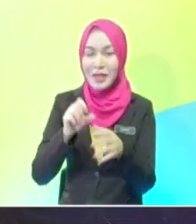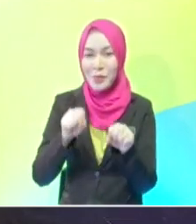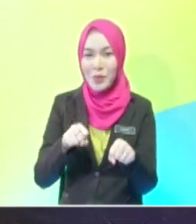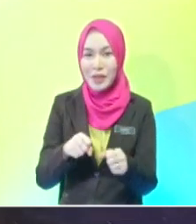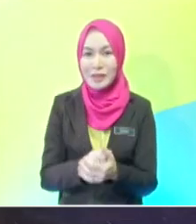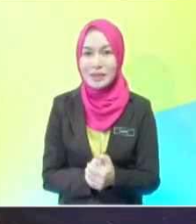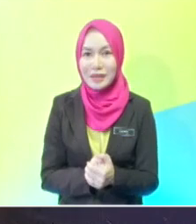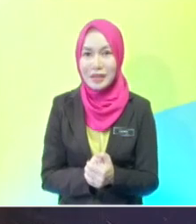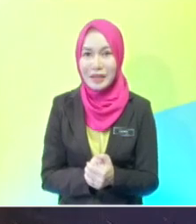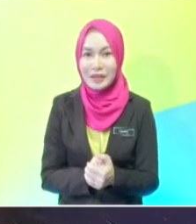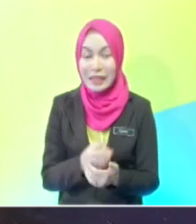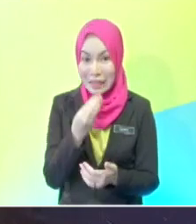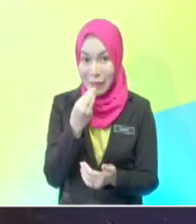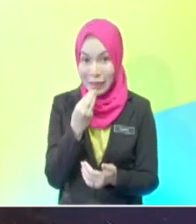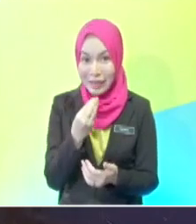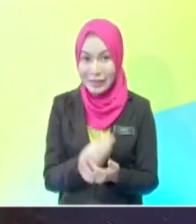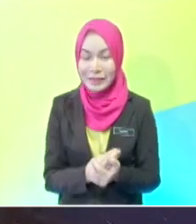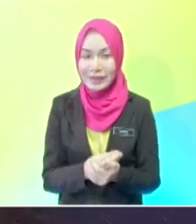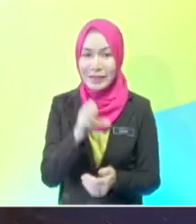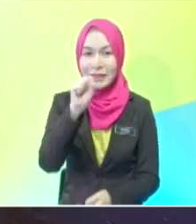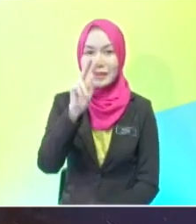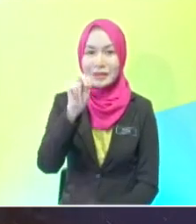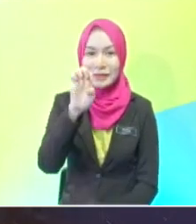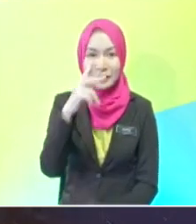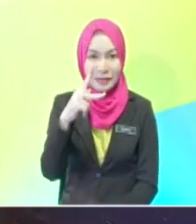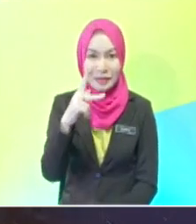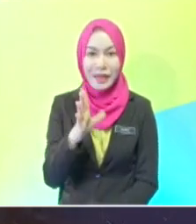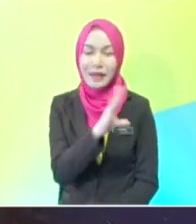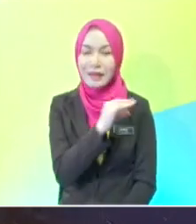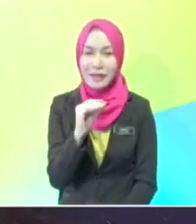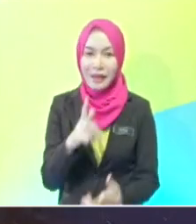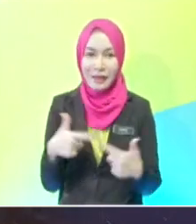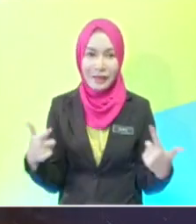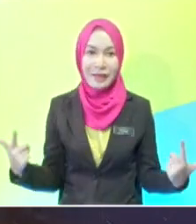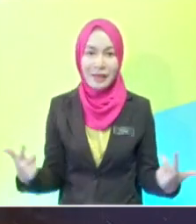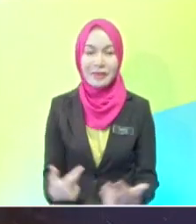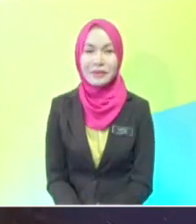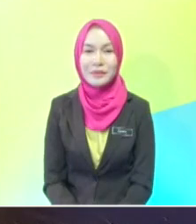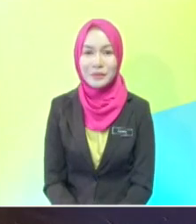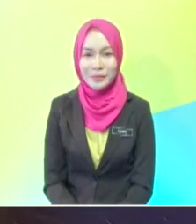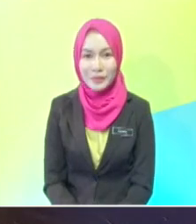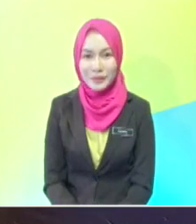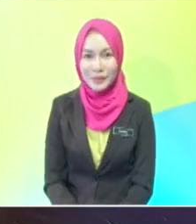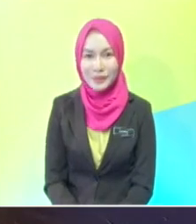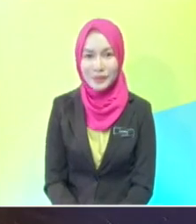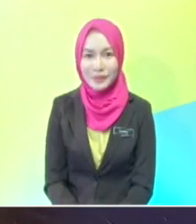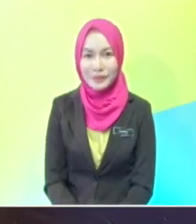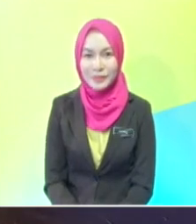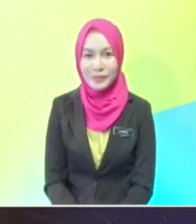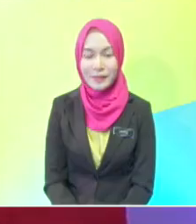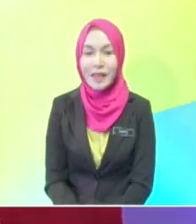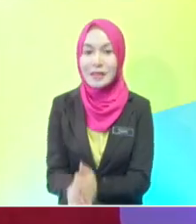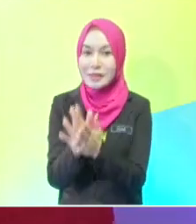dia boleh jadi macam-macam lah kalau sekarang memang trending kan maka kentang nih guys jadi